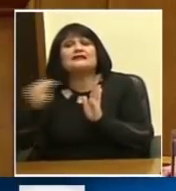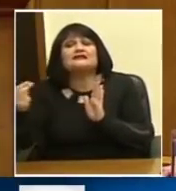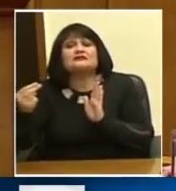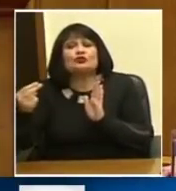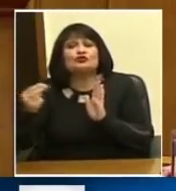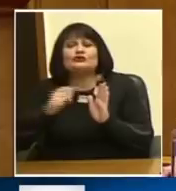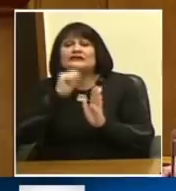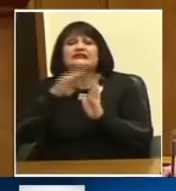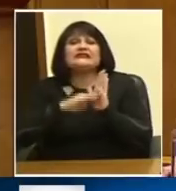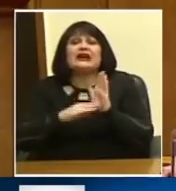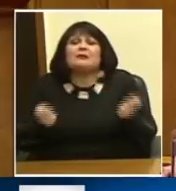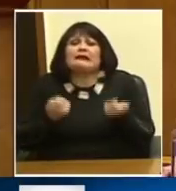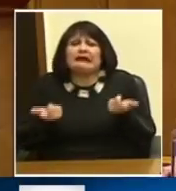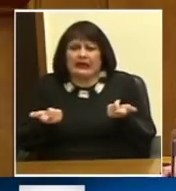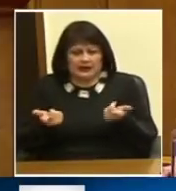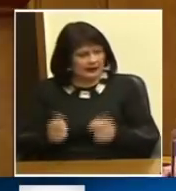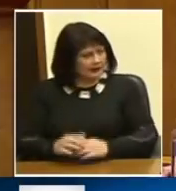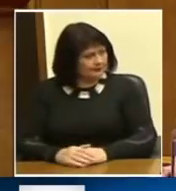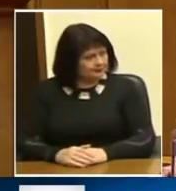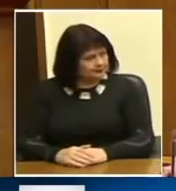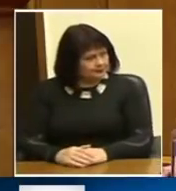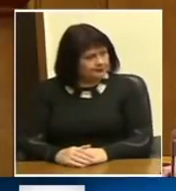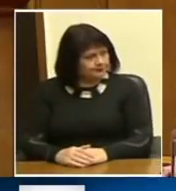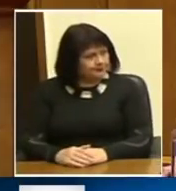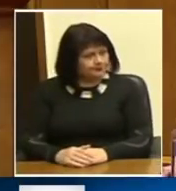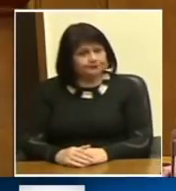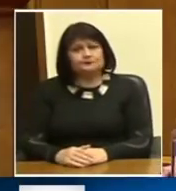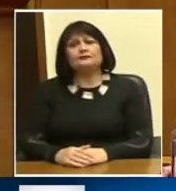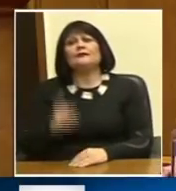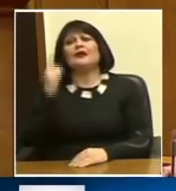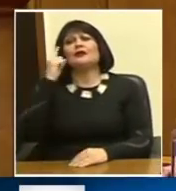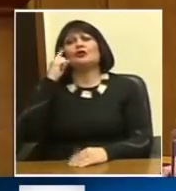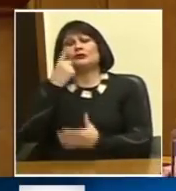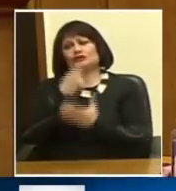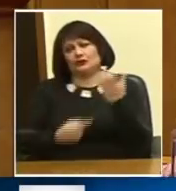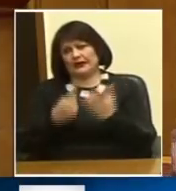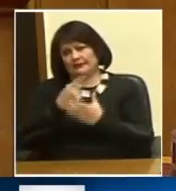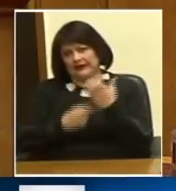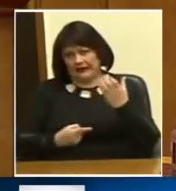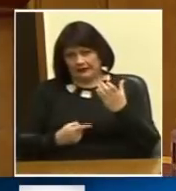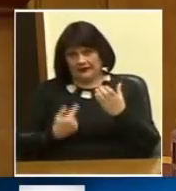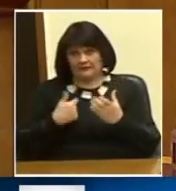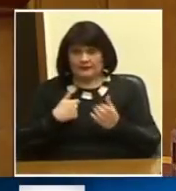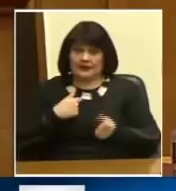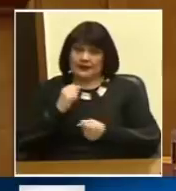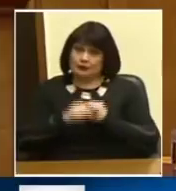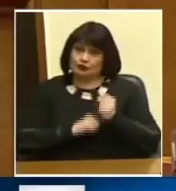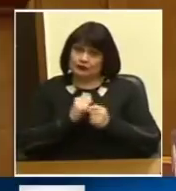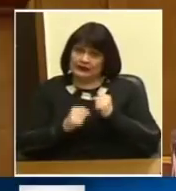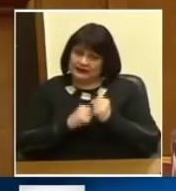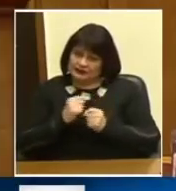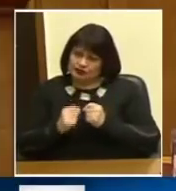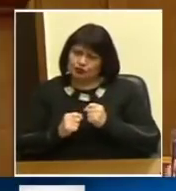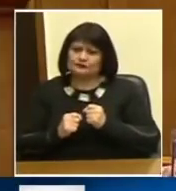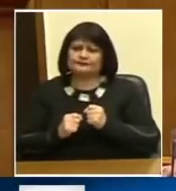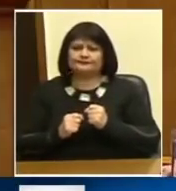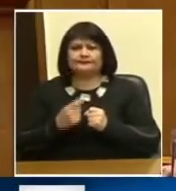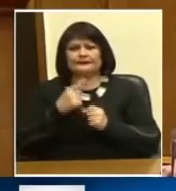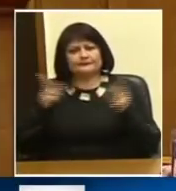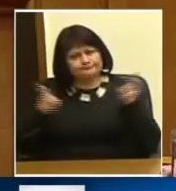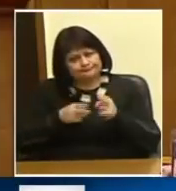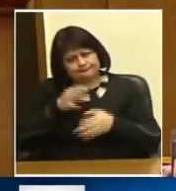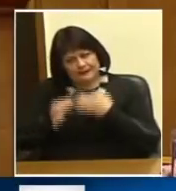σύνταγμα. Νομίζω ότι αυτό είναι μια μεγάλη παράληψη στη συζήτηση, γι' αυτό θα προσπαθήσω να το θέσω πολύ